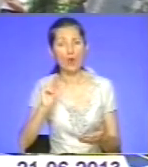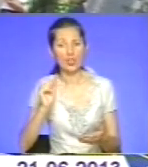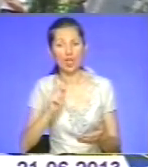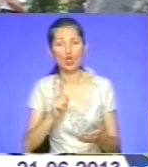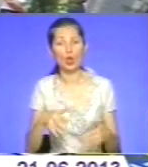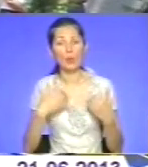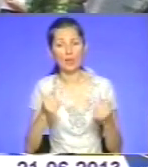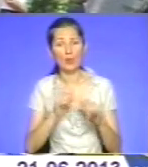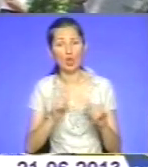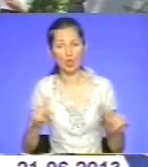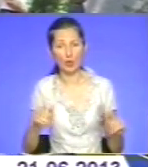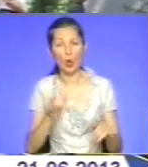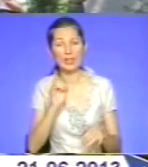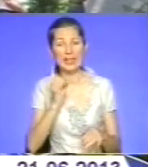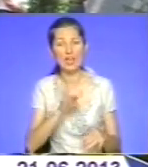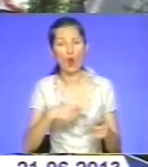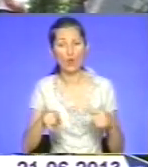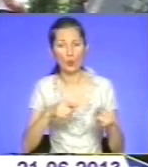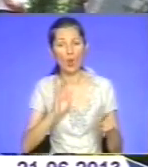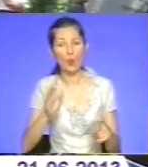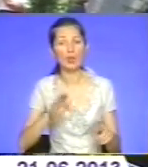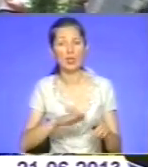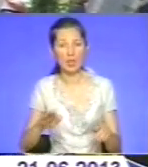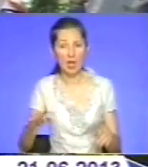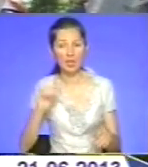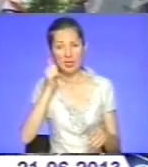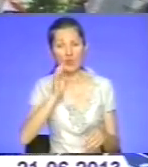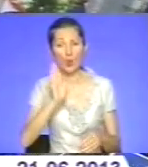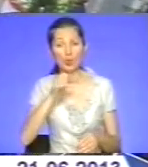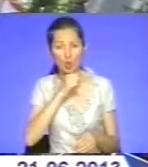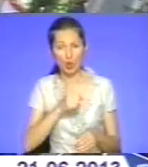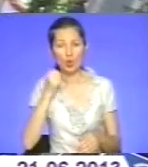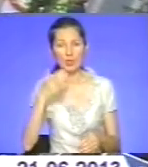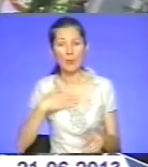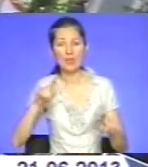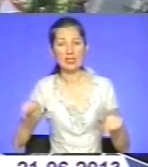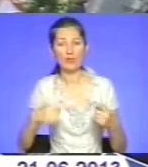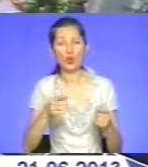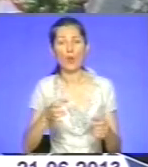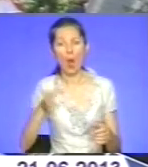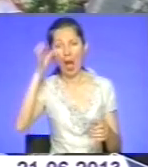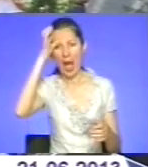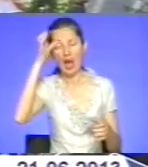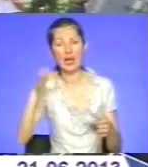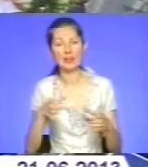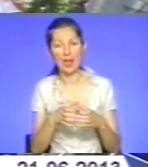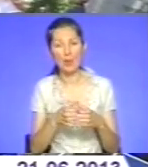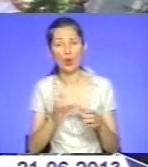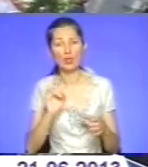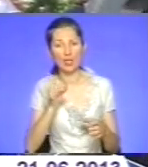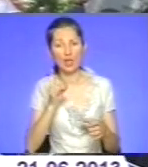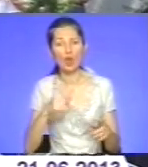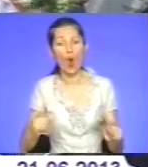дитячого футболу, а звичайно, як буде дитячий, значить завтра буде і дорослий, ми створюємо академію дитячого